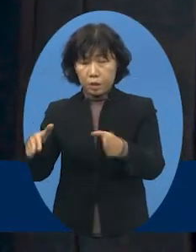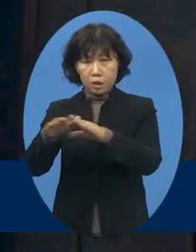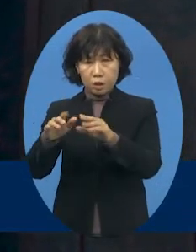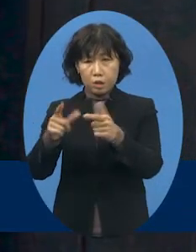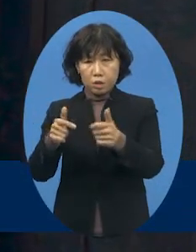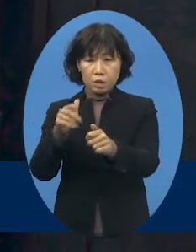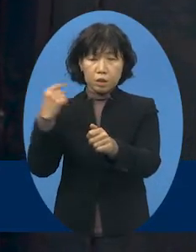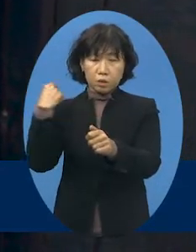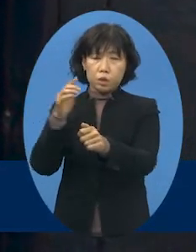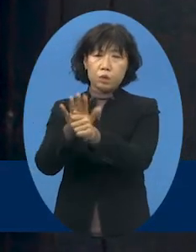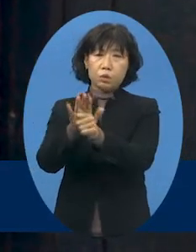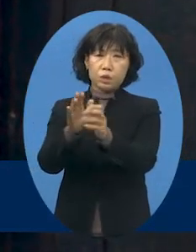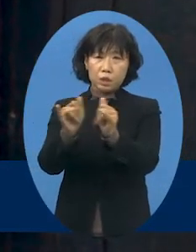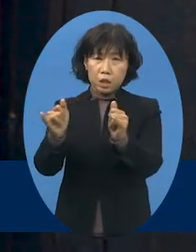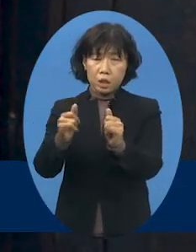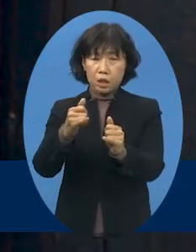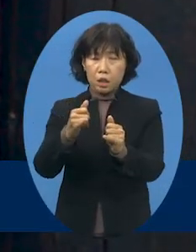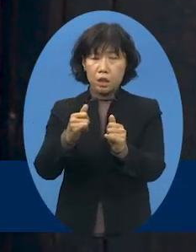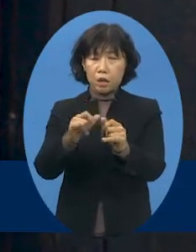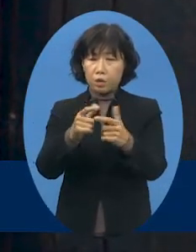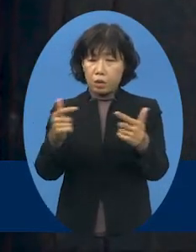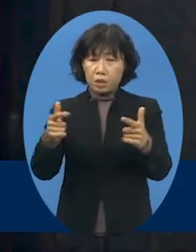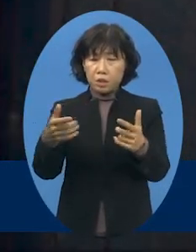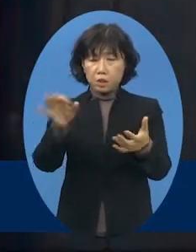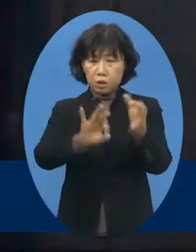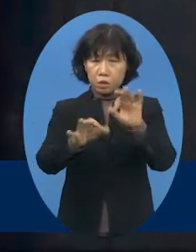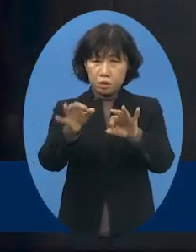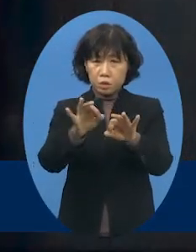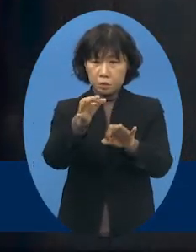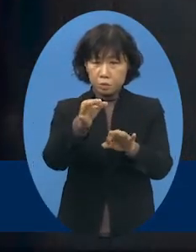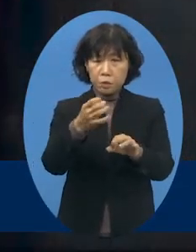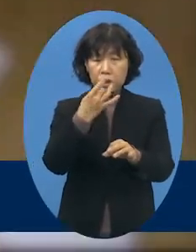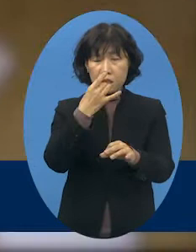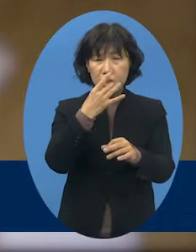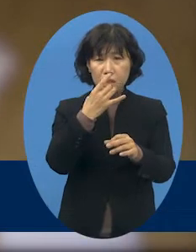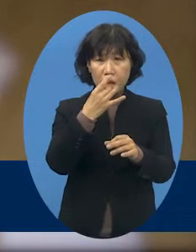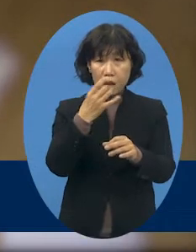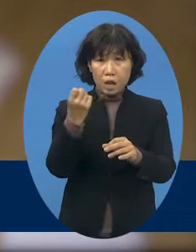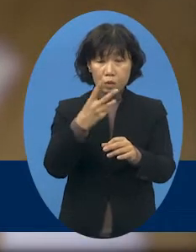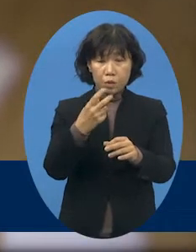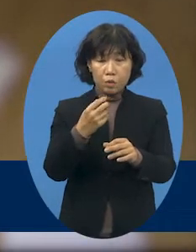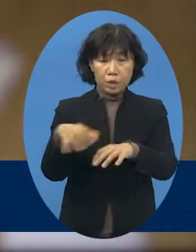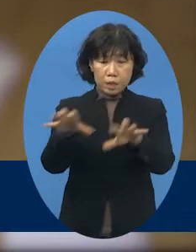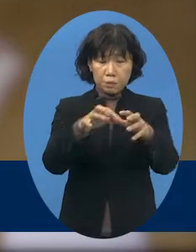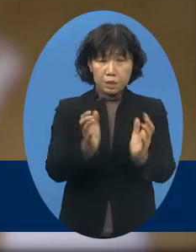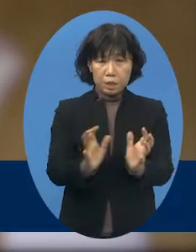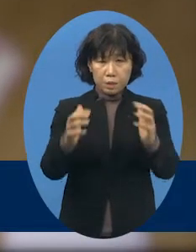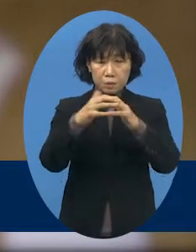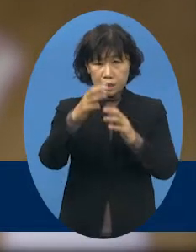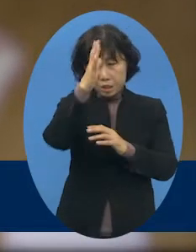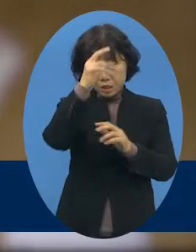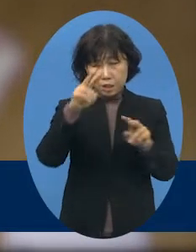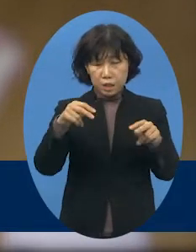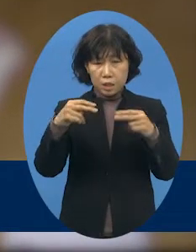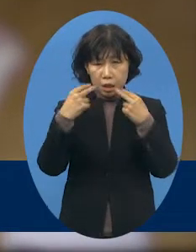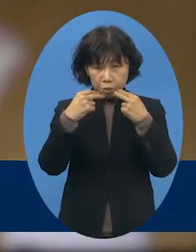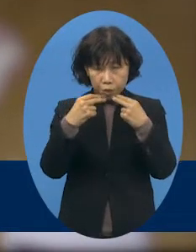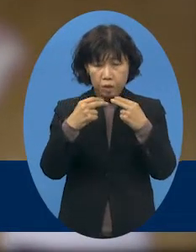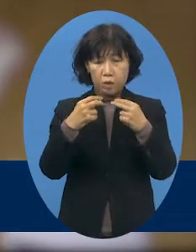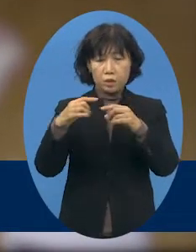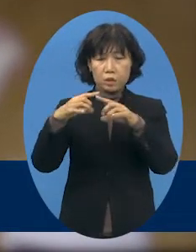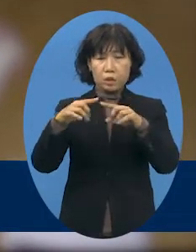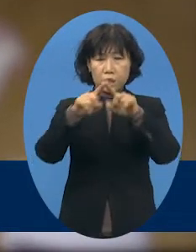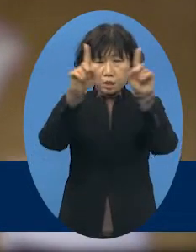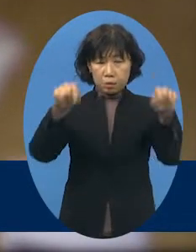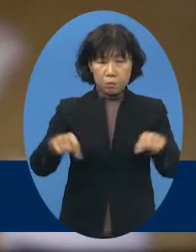종교단체 독지가 등 지역사회 복지 차원을 통한 성금과 쌀 김장 김치 라면 전기장판